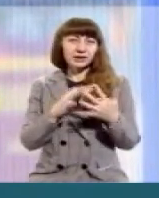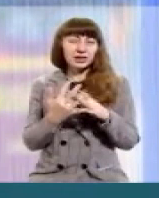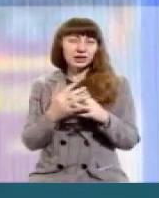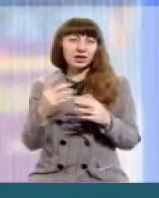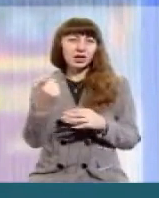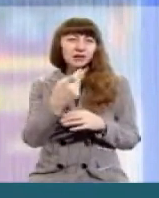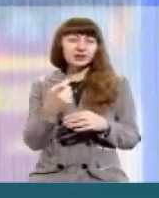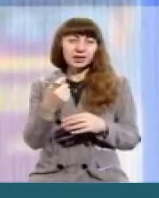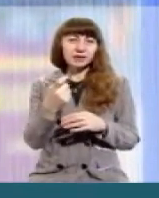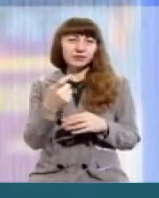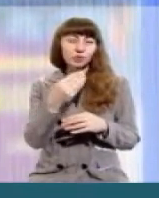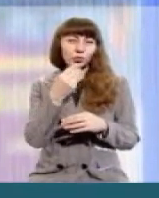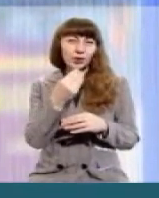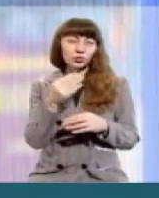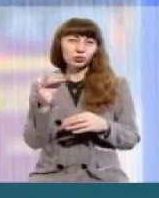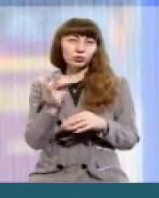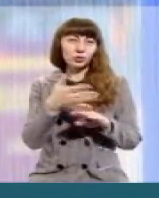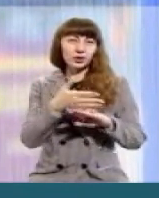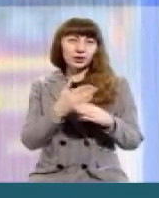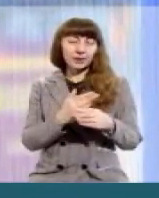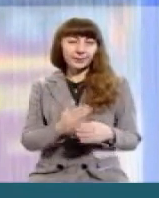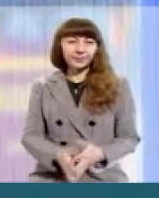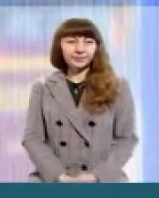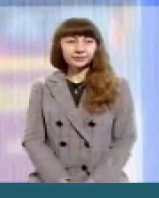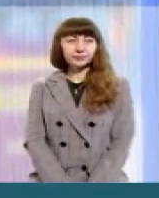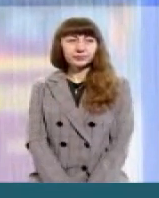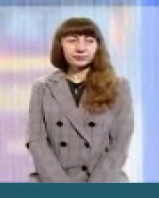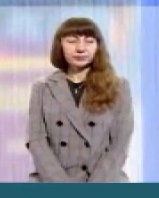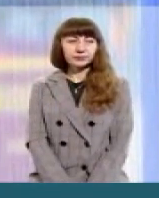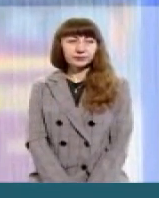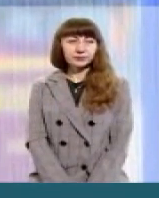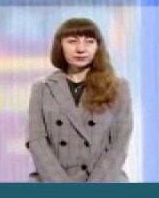өнімдерді уақытында жинап алып, сапалы өндіруге мүмкіндік